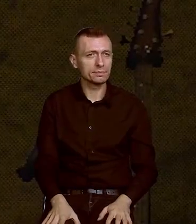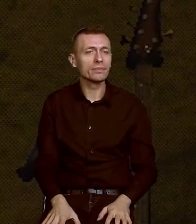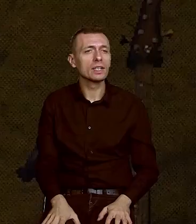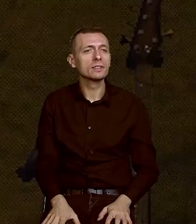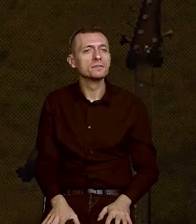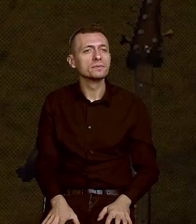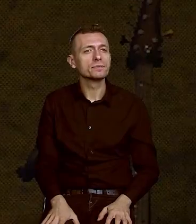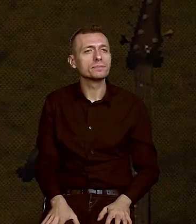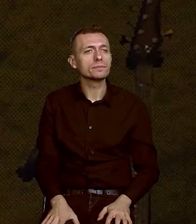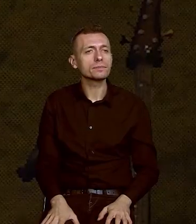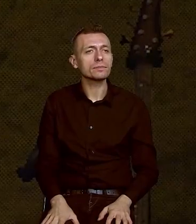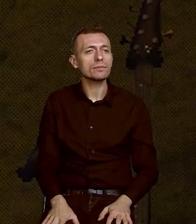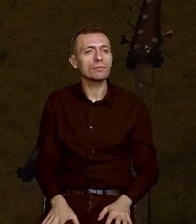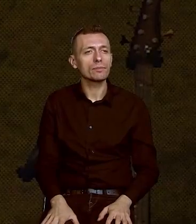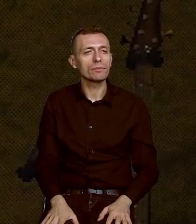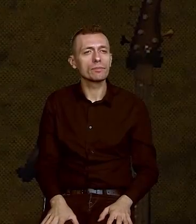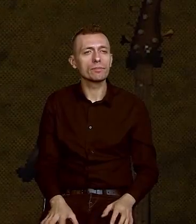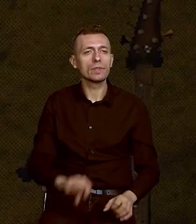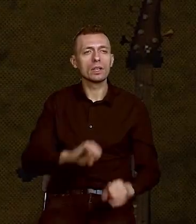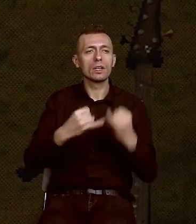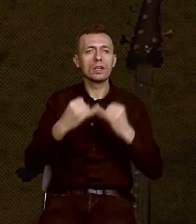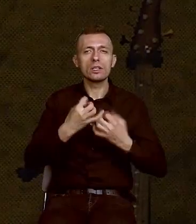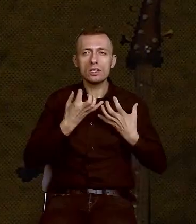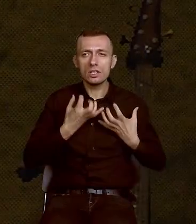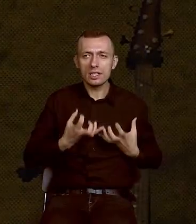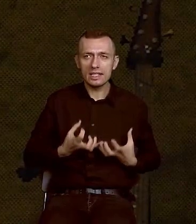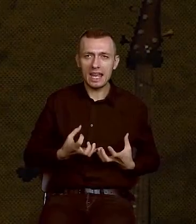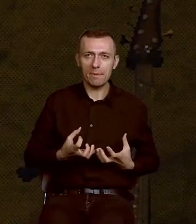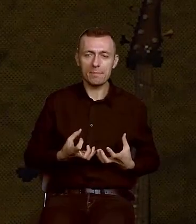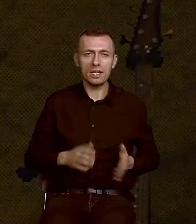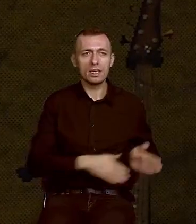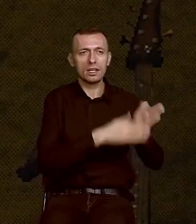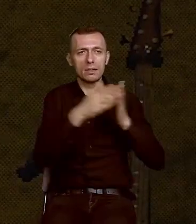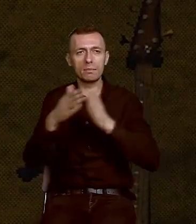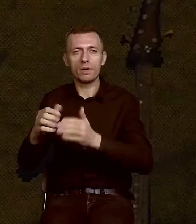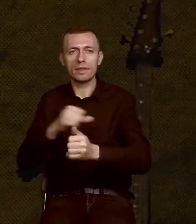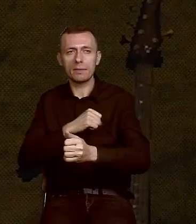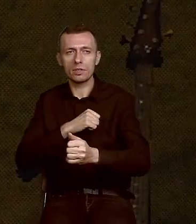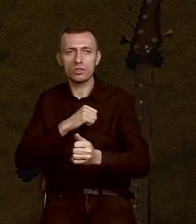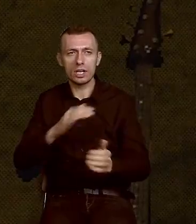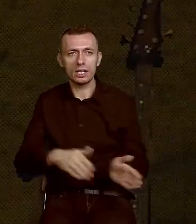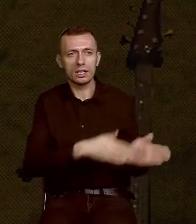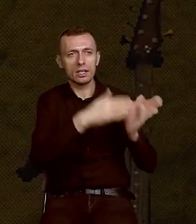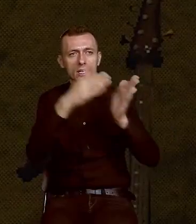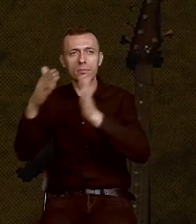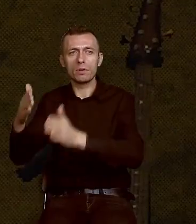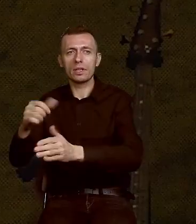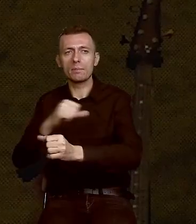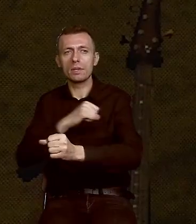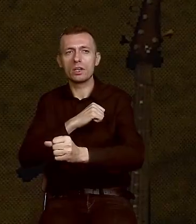rodzą grzech, a grzech raz poczęty w sercu prowadzi bezpośrednio do śmierci, naszej